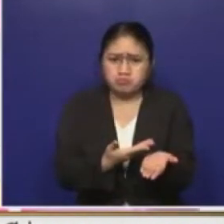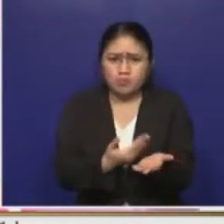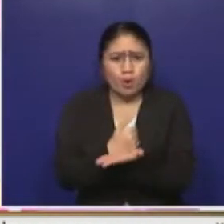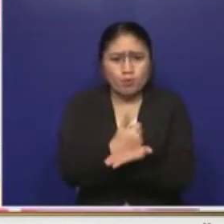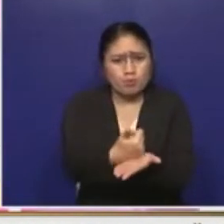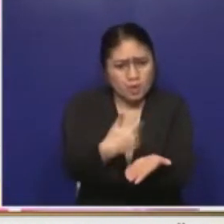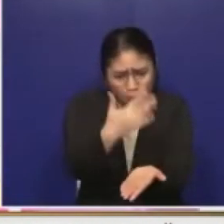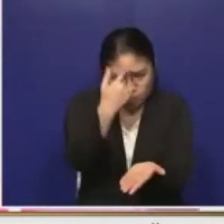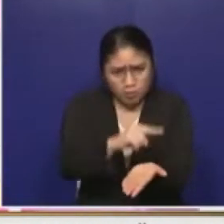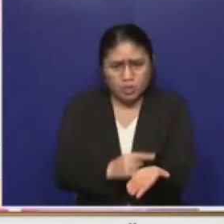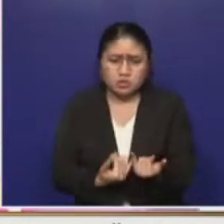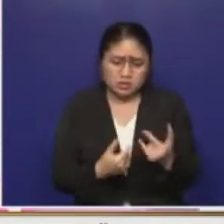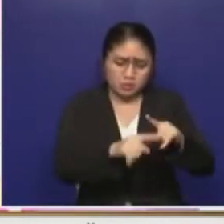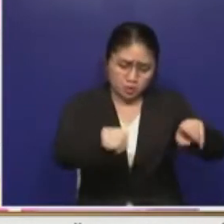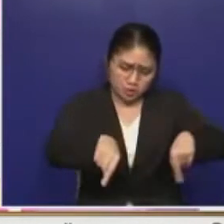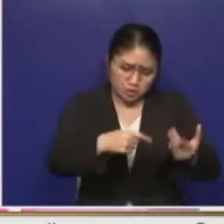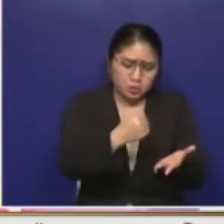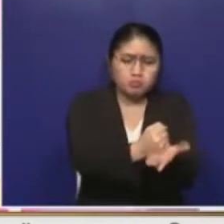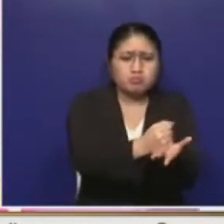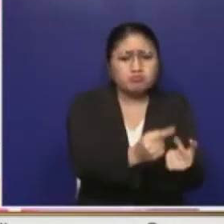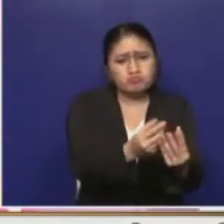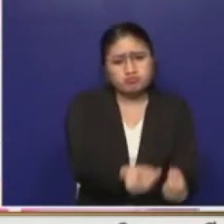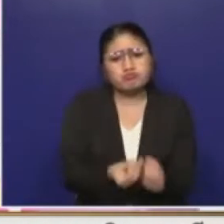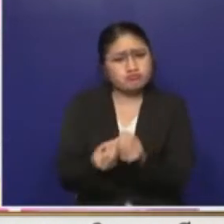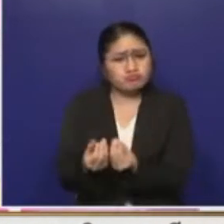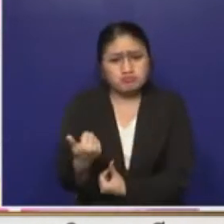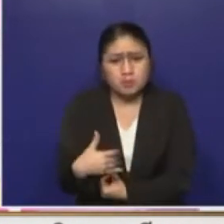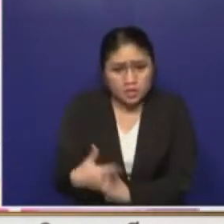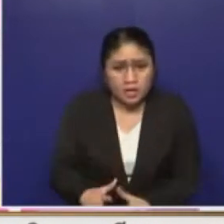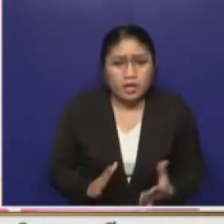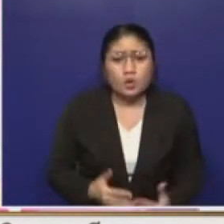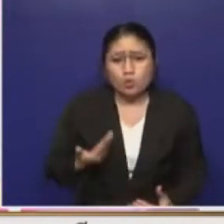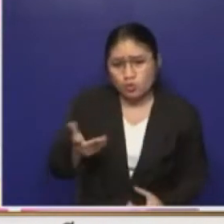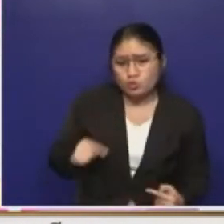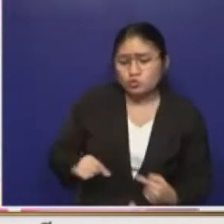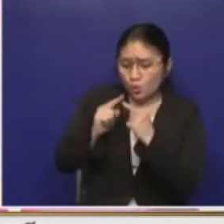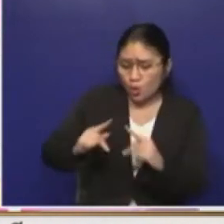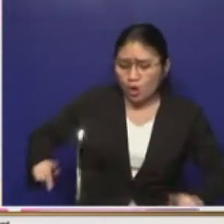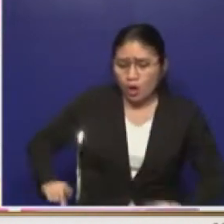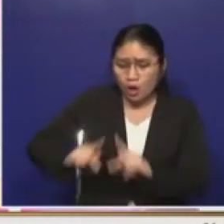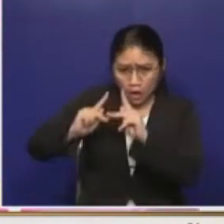โฉนดได้จึงกลับเรียนท่านประธานไปยังหน่วยงานที่เกี่ยวข้องครับกระทรวงมหาดไทยกระทรวง